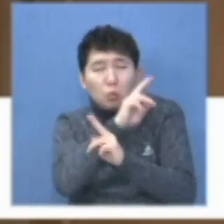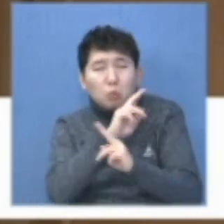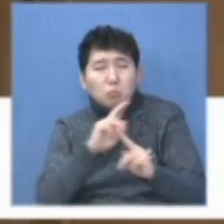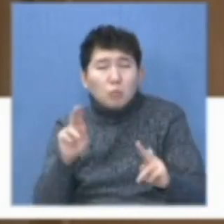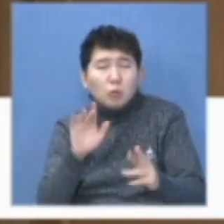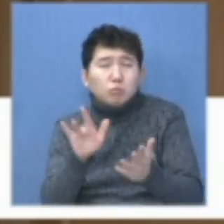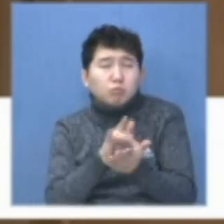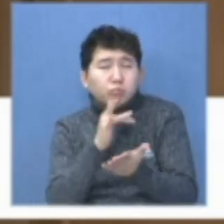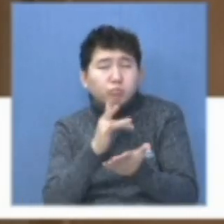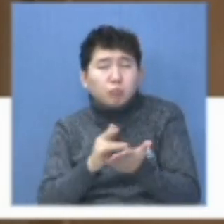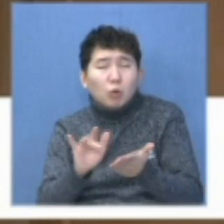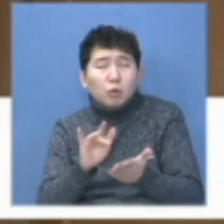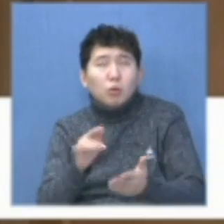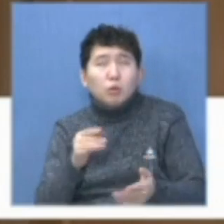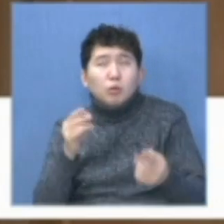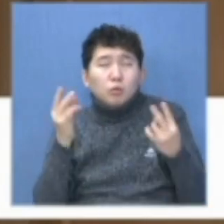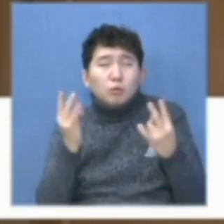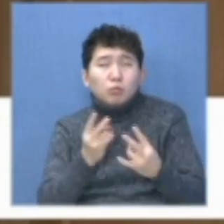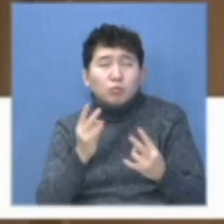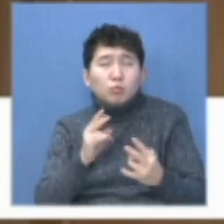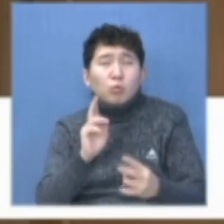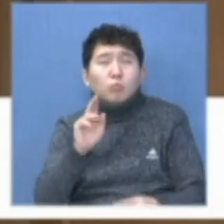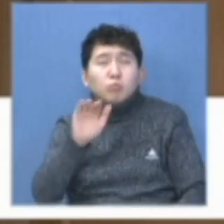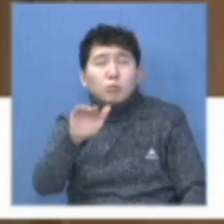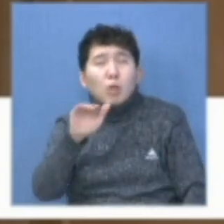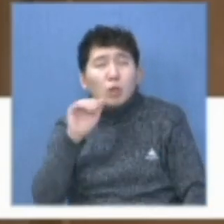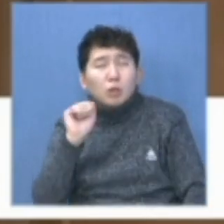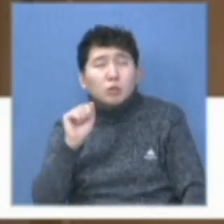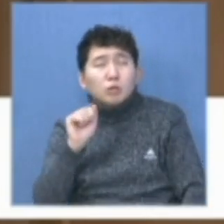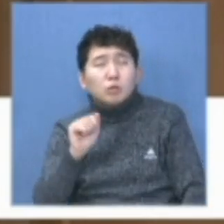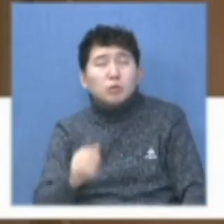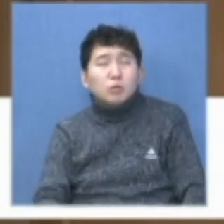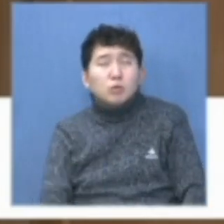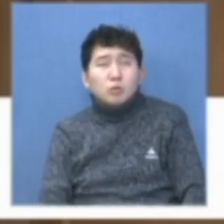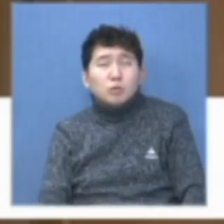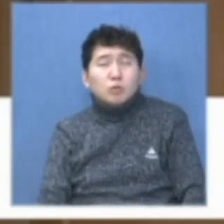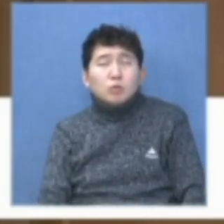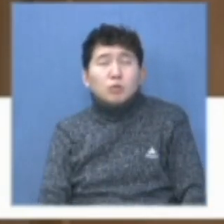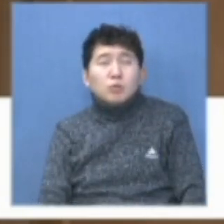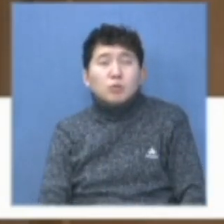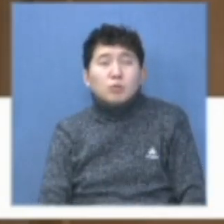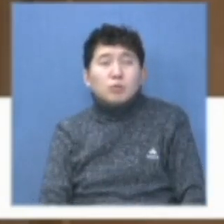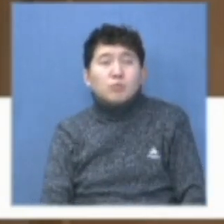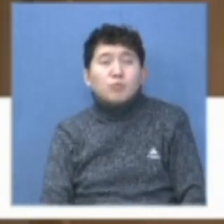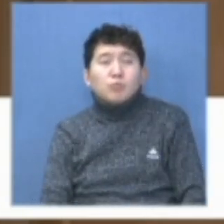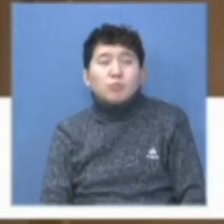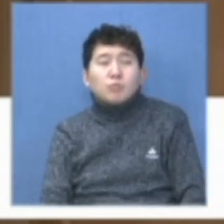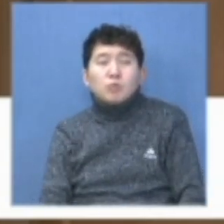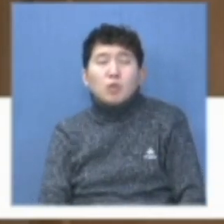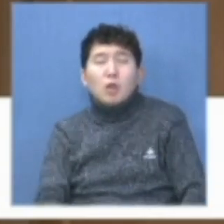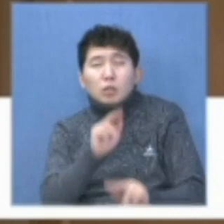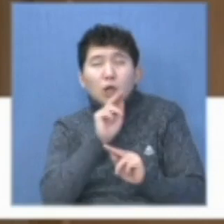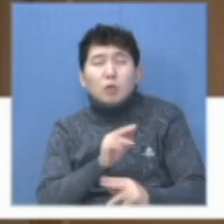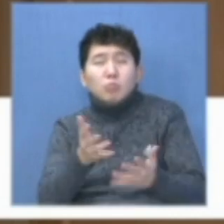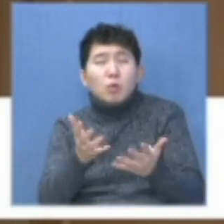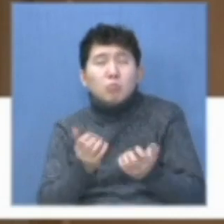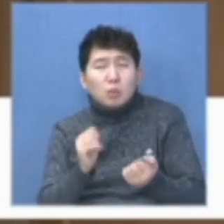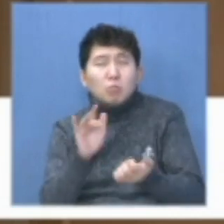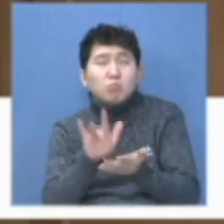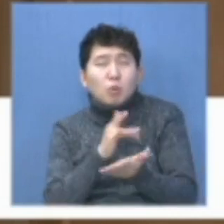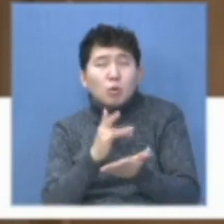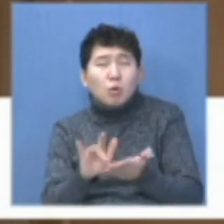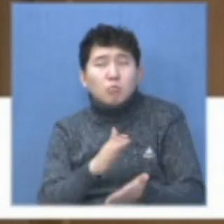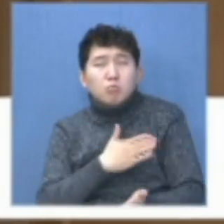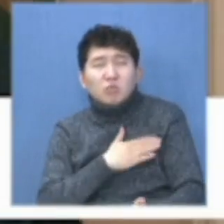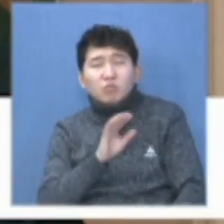и по-любому придется нанимать еще одного человека. Поэтому мне это будет невыгодно, мне придется закрыть